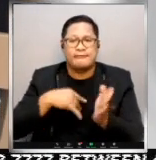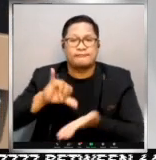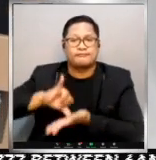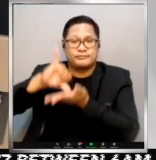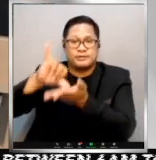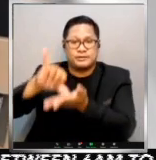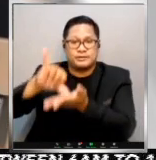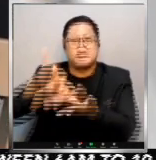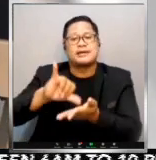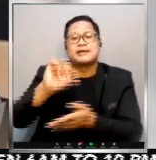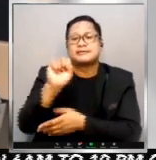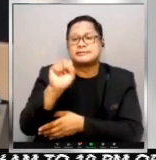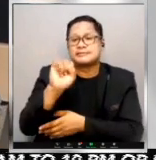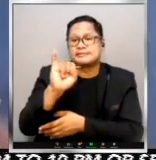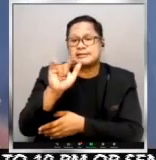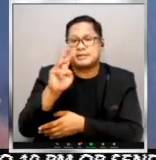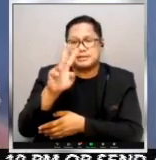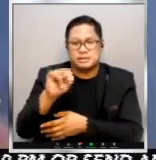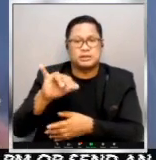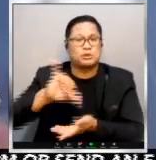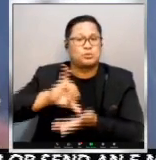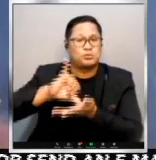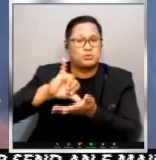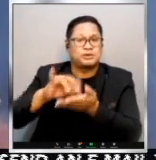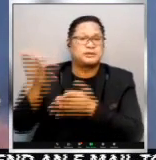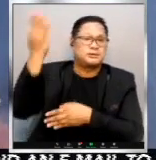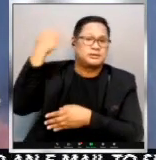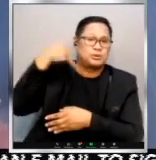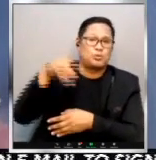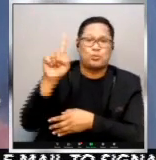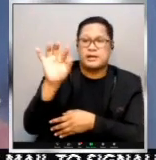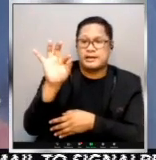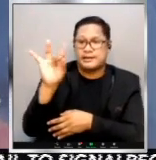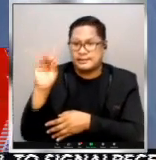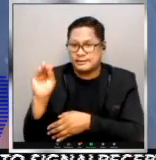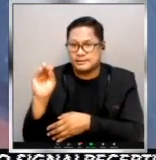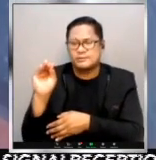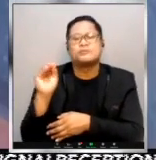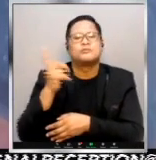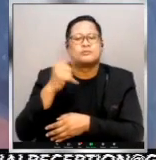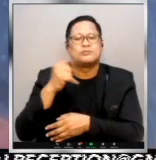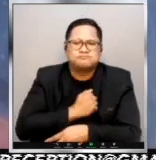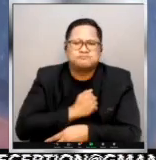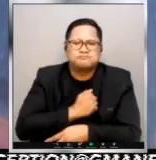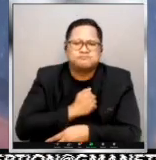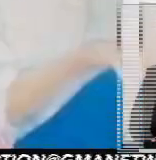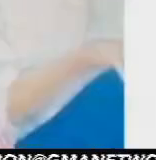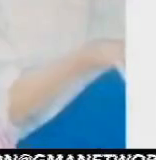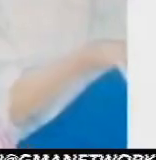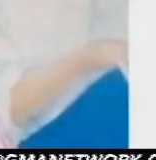Silimanian Award noong 1980. Nakikiramay po ang 24 Oras.